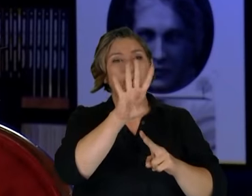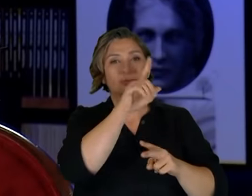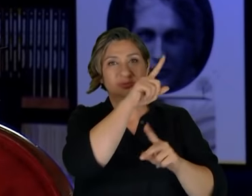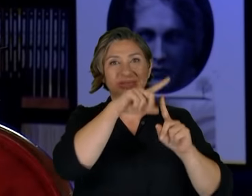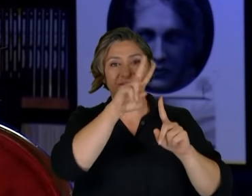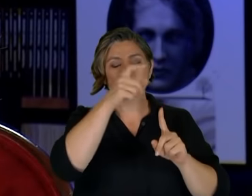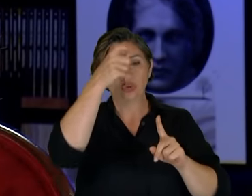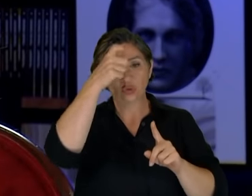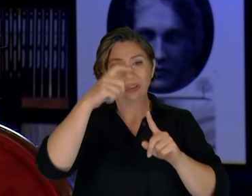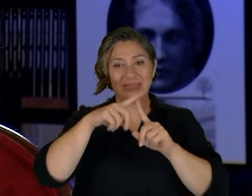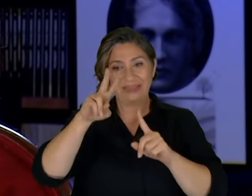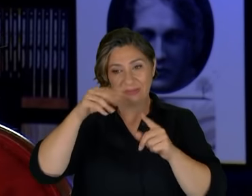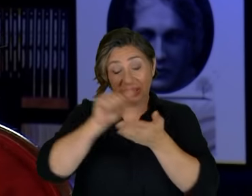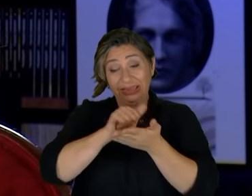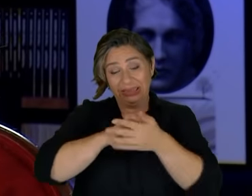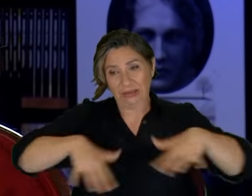Fransız ve Türk medyasında